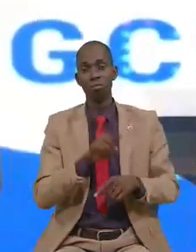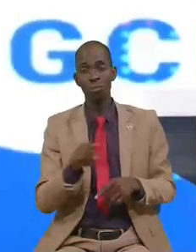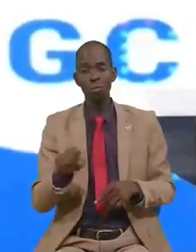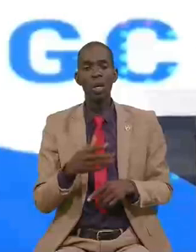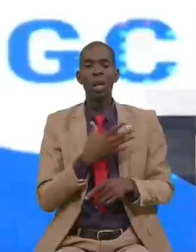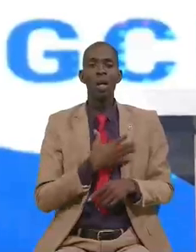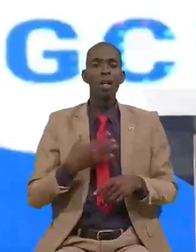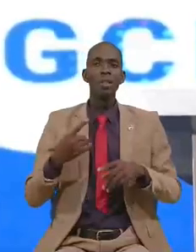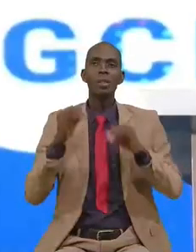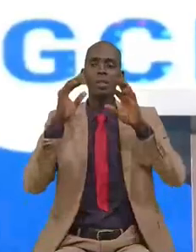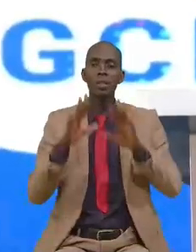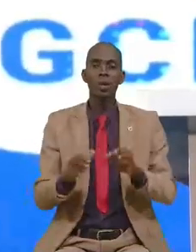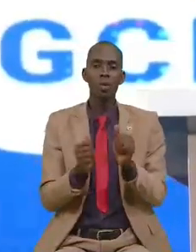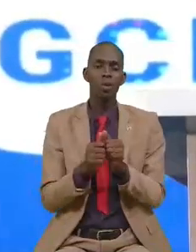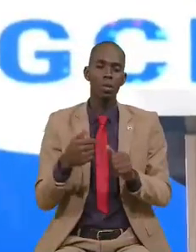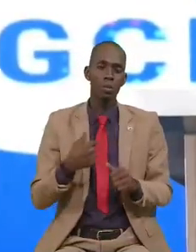Et le maître à l'époque